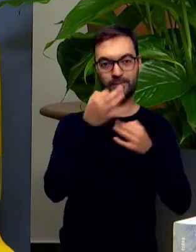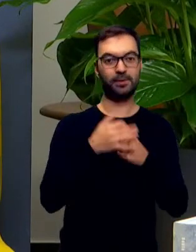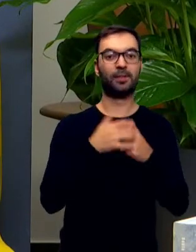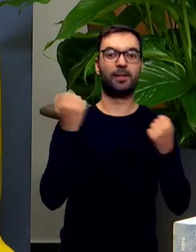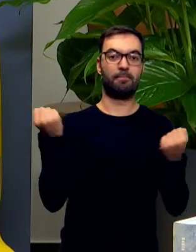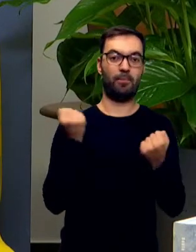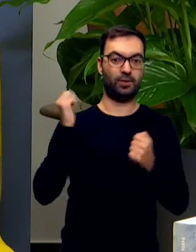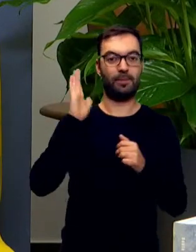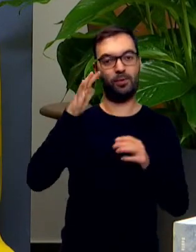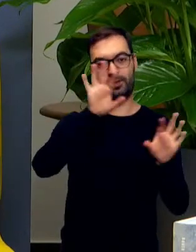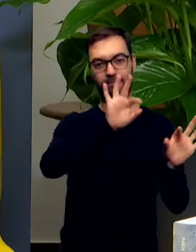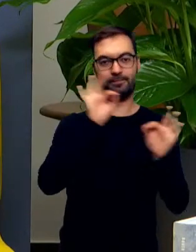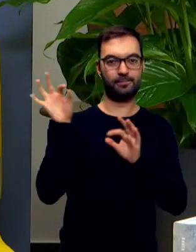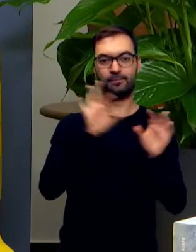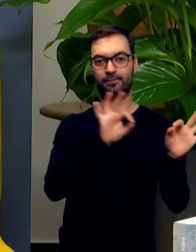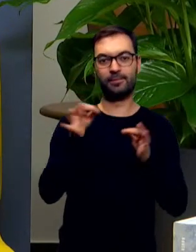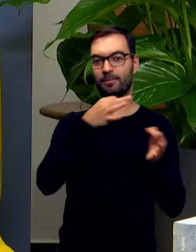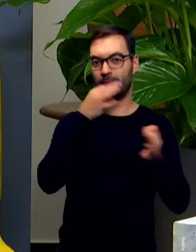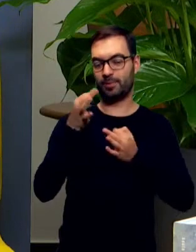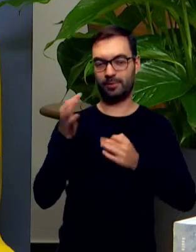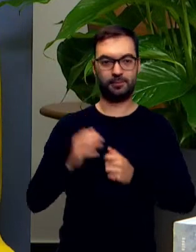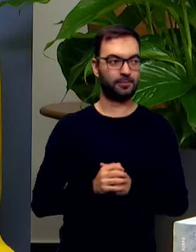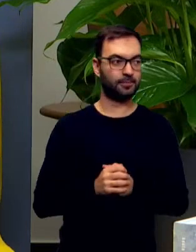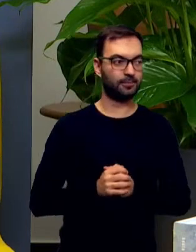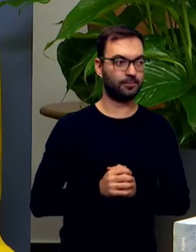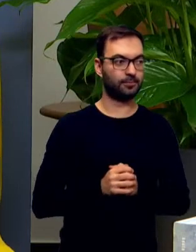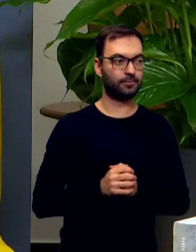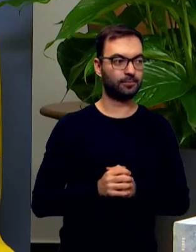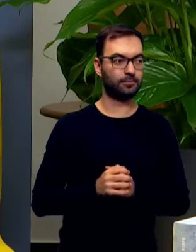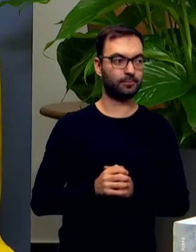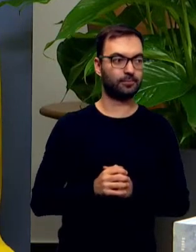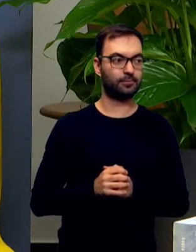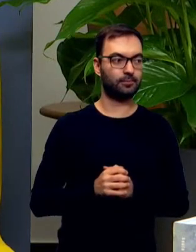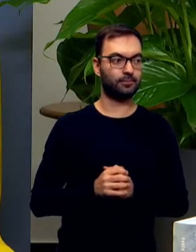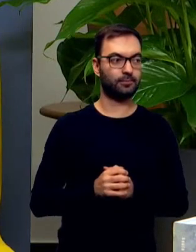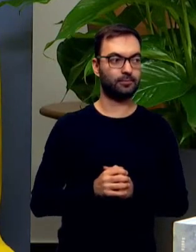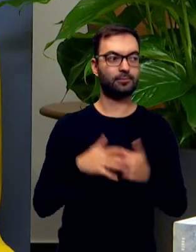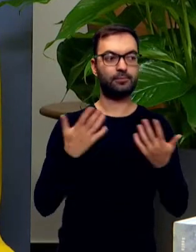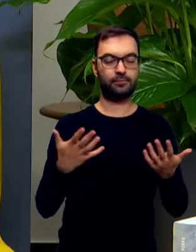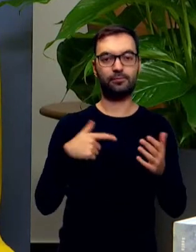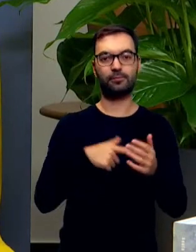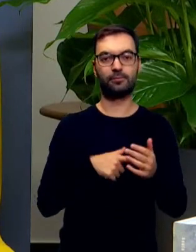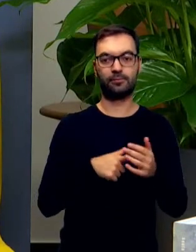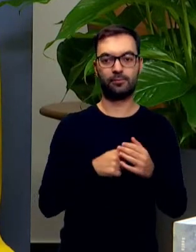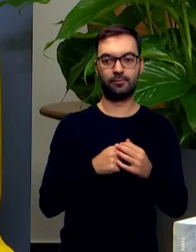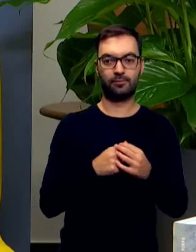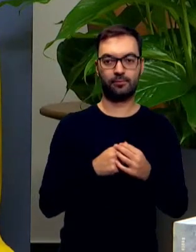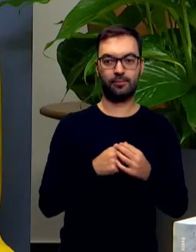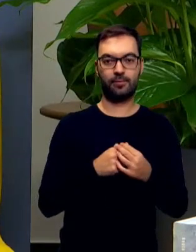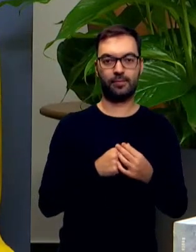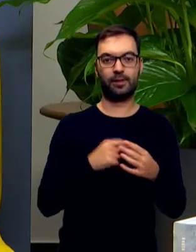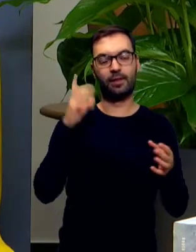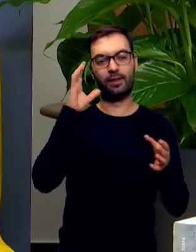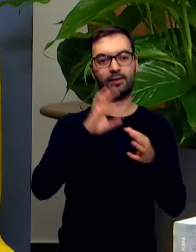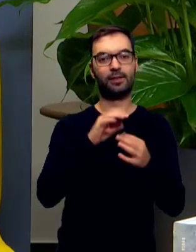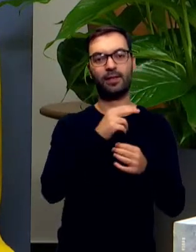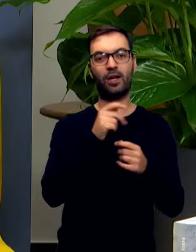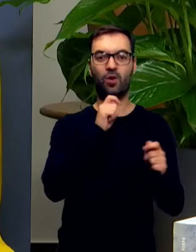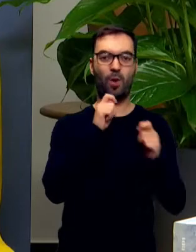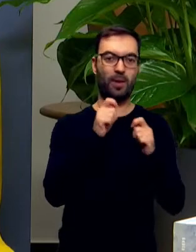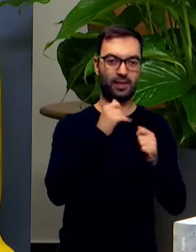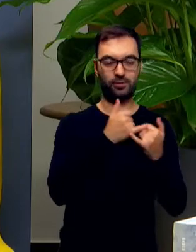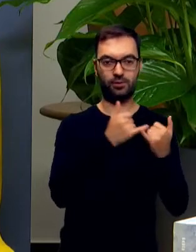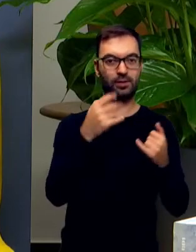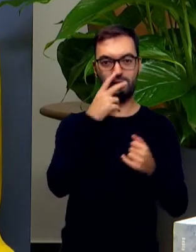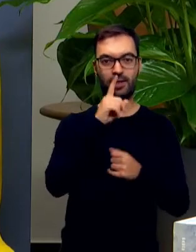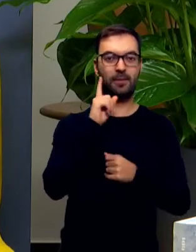i postaram się część z tych pytań na pewno naszym gościom przekazać. No właśnie, to może a propos tych komentatorów i też